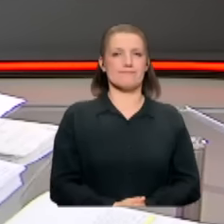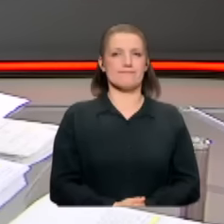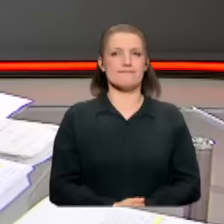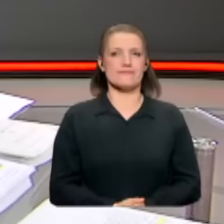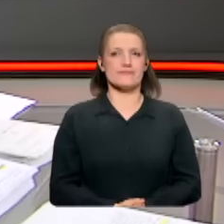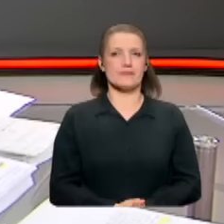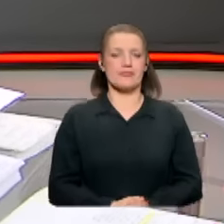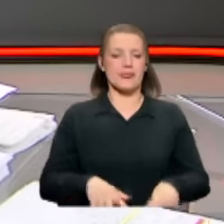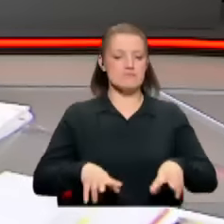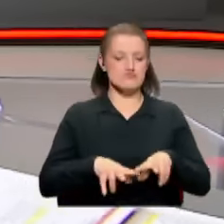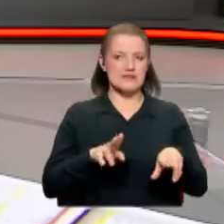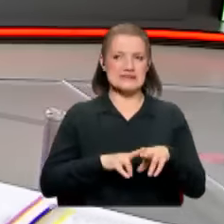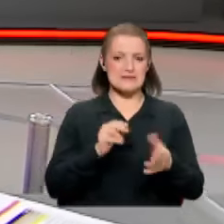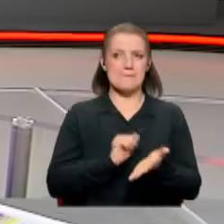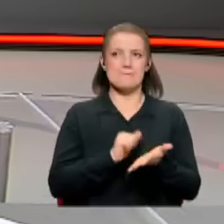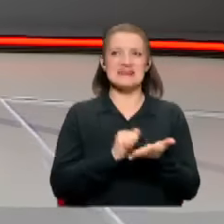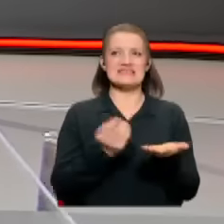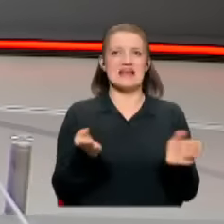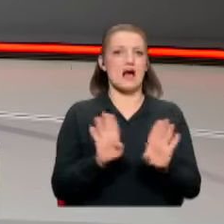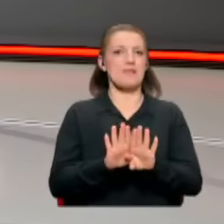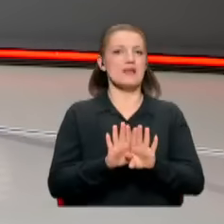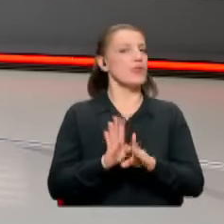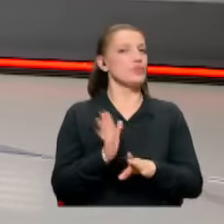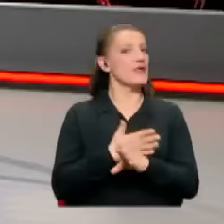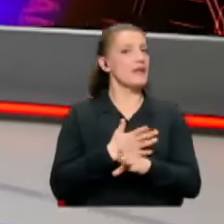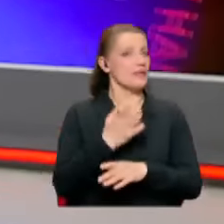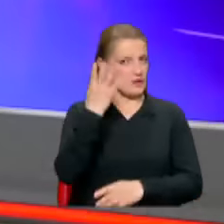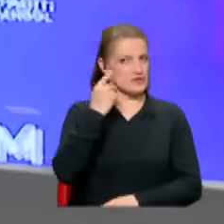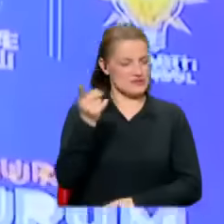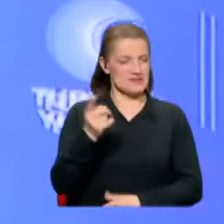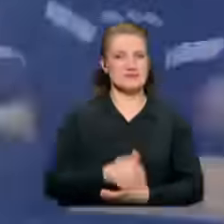Efendim, Murat Kurum basına kapalı. Nedenini anlayacaksınız.